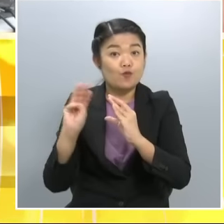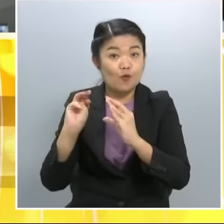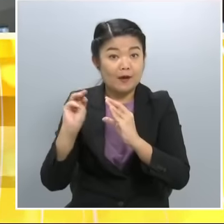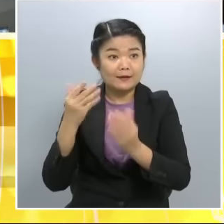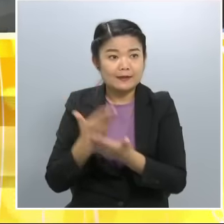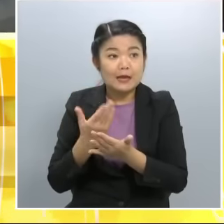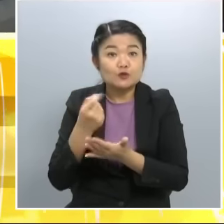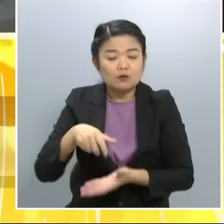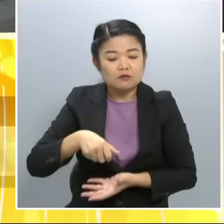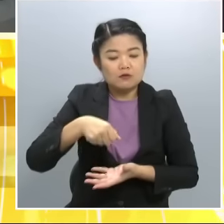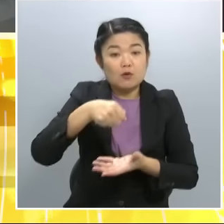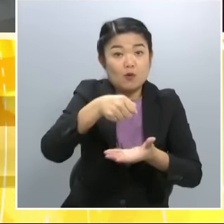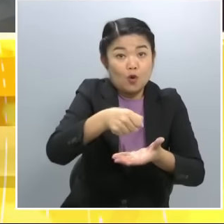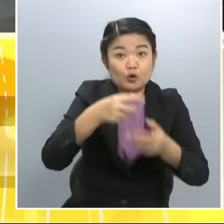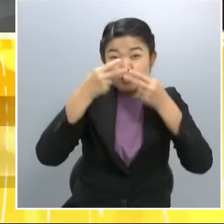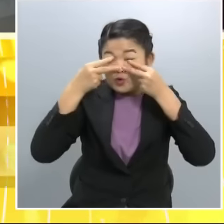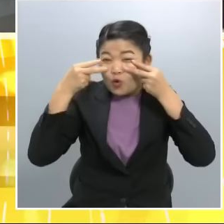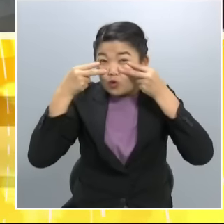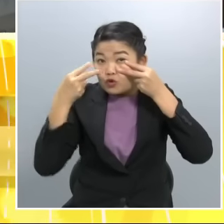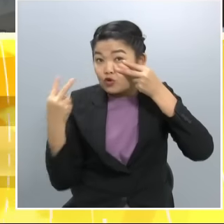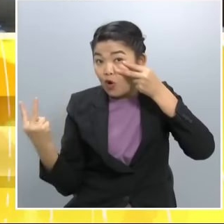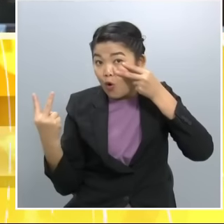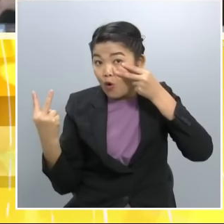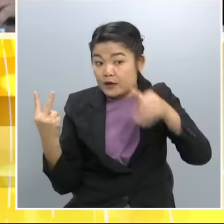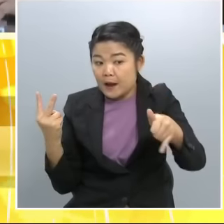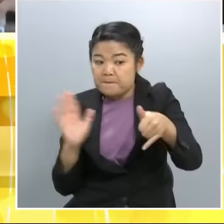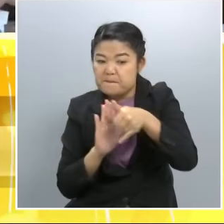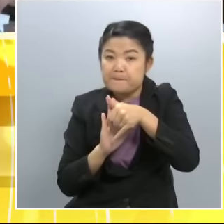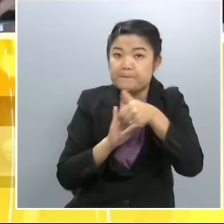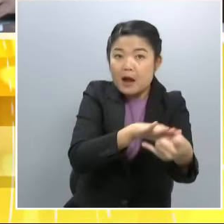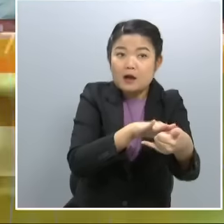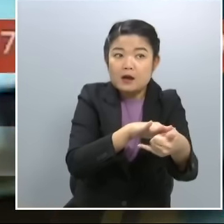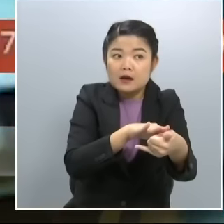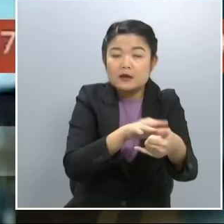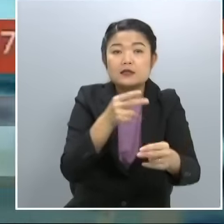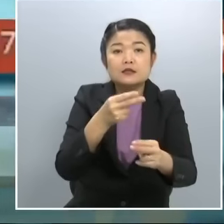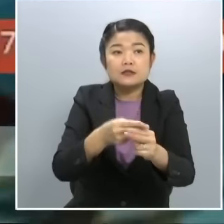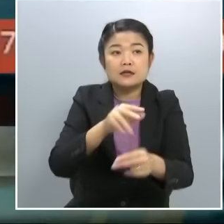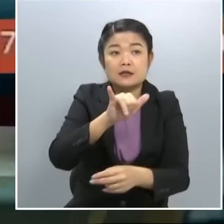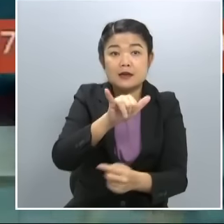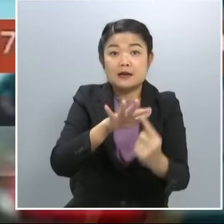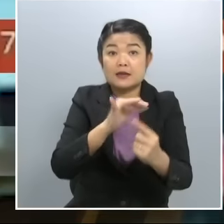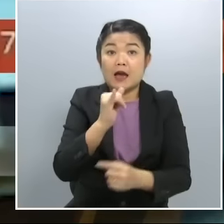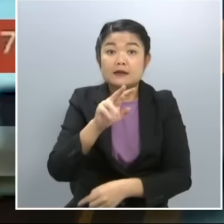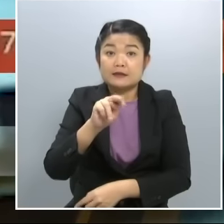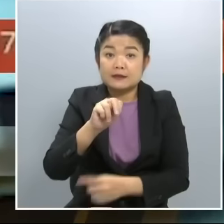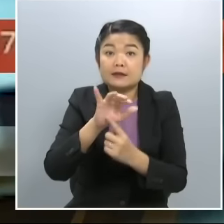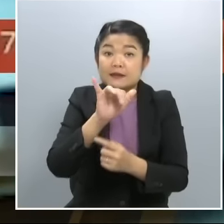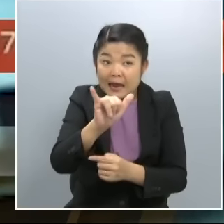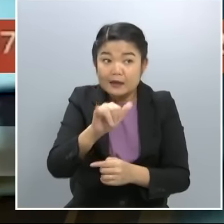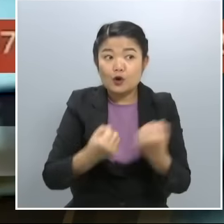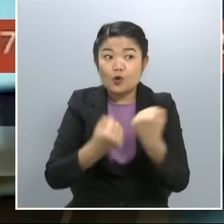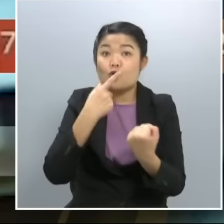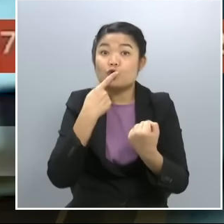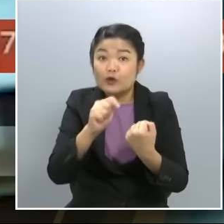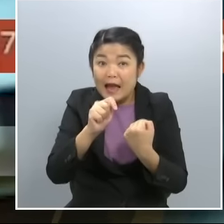สดแต่ถูงคนร้าย 2คนผลักให้ทางผู้เสียหายอ่ะค่ะคุณยะนค่ะเข้าไปในรถยนต์โตโยต้าอย่างที่